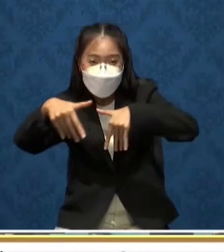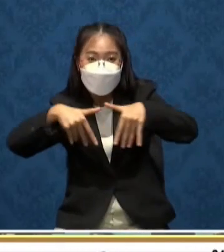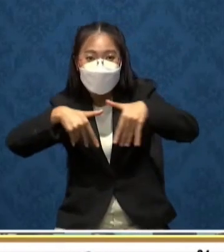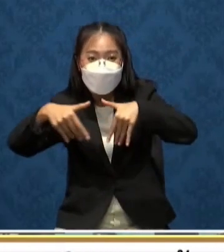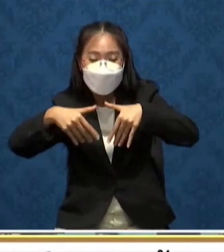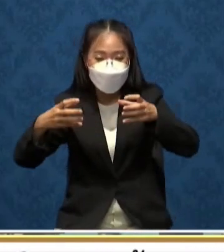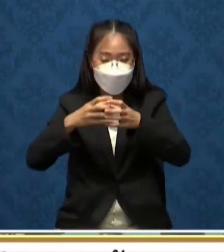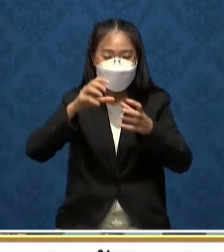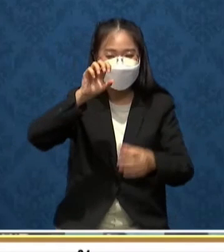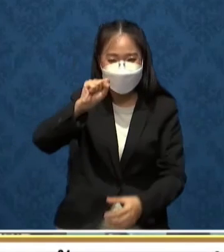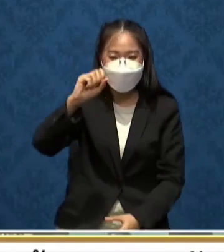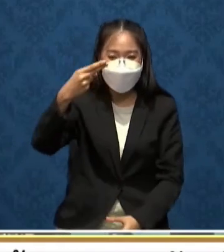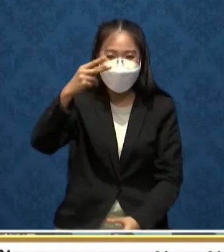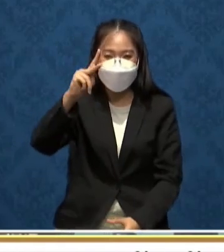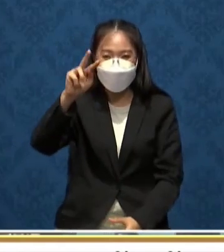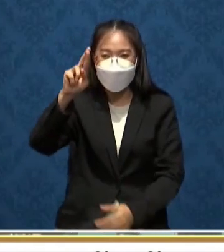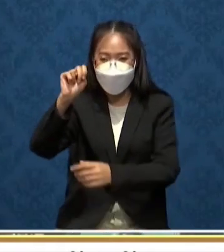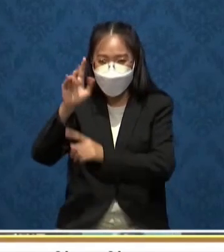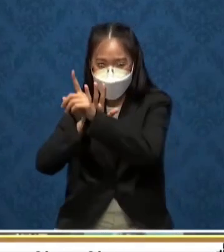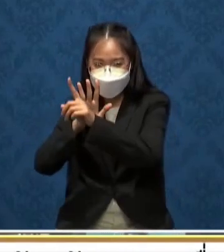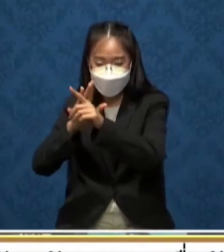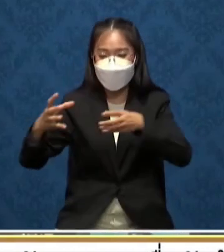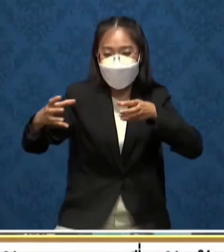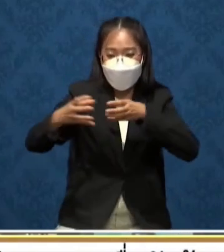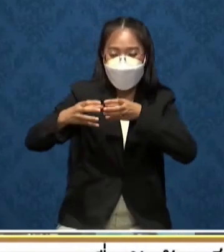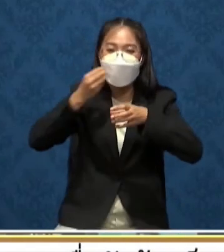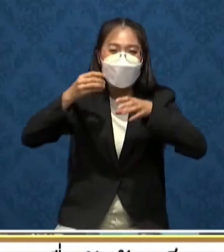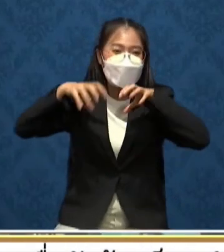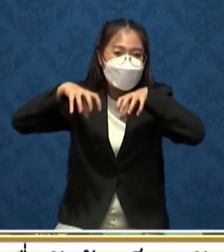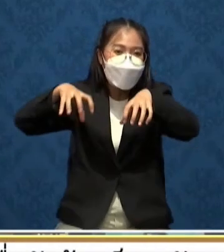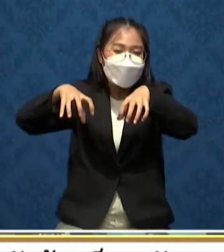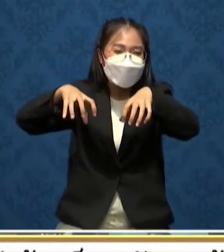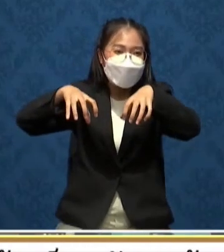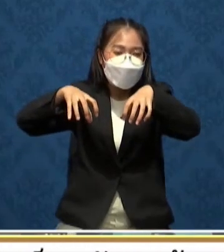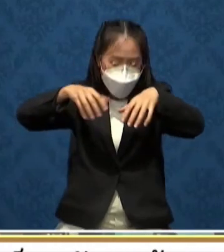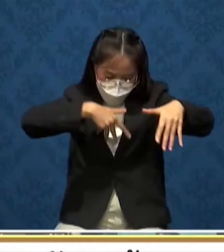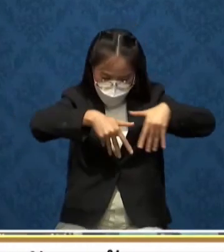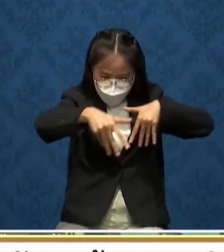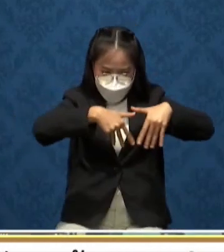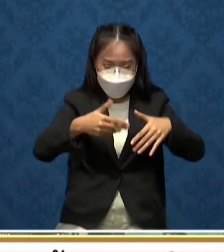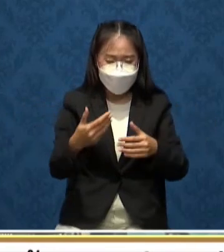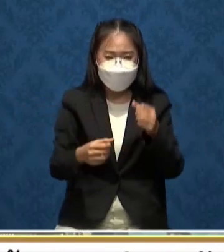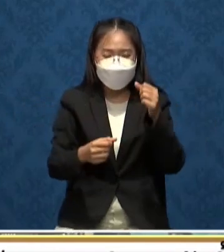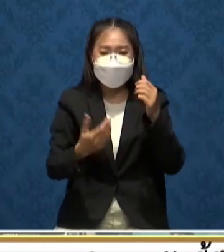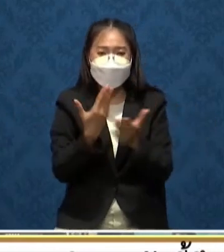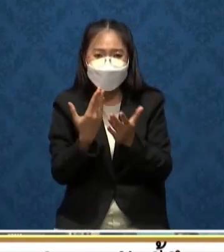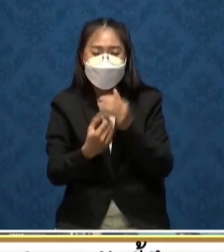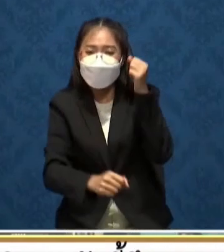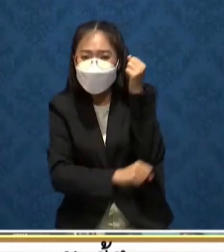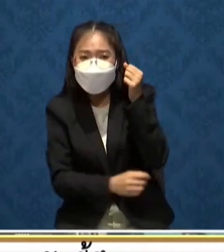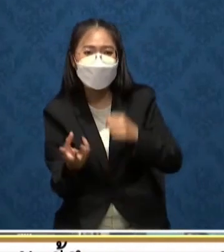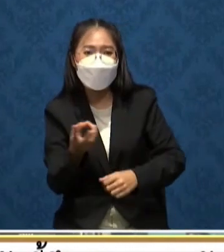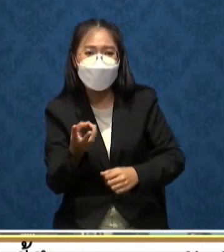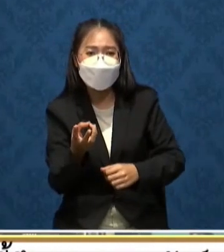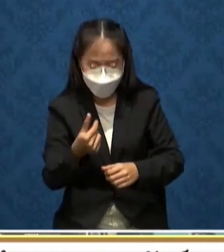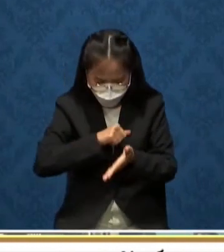สากร กลทุหมู่ว่านใบชนที่มีได้ได้น้อย มีการแ่หา